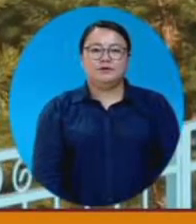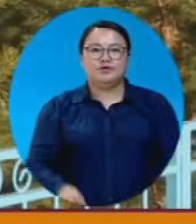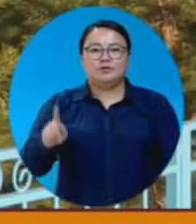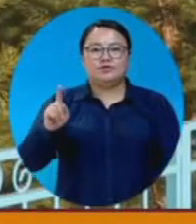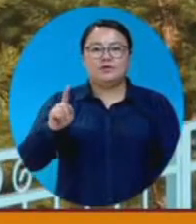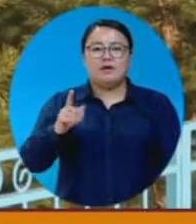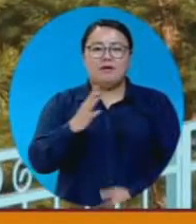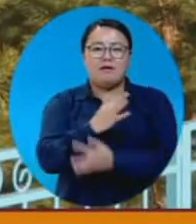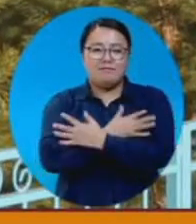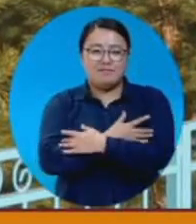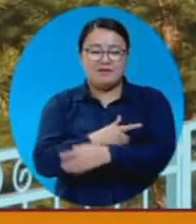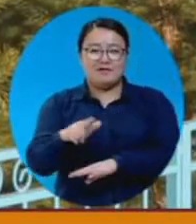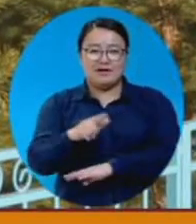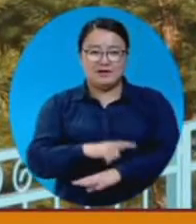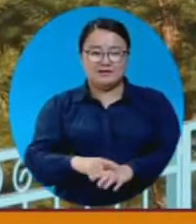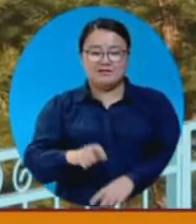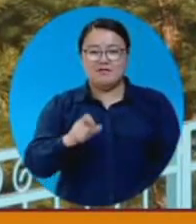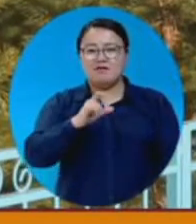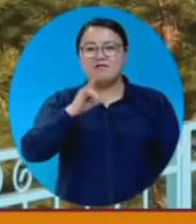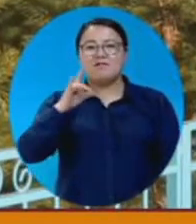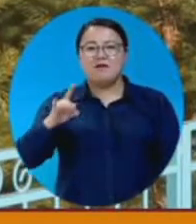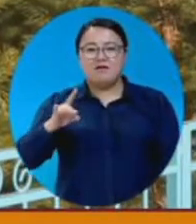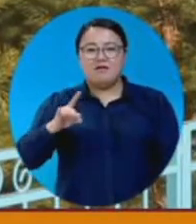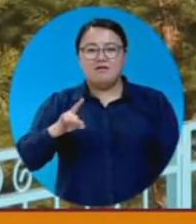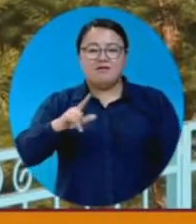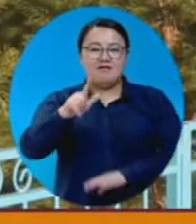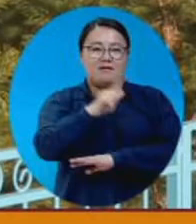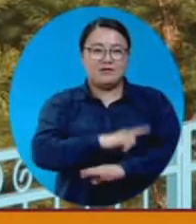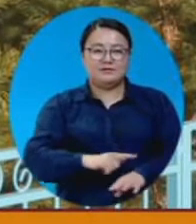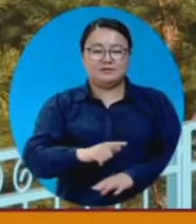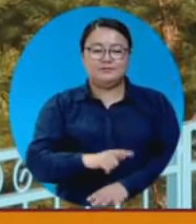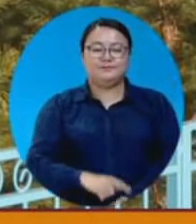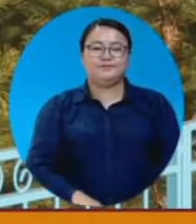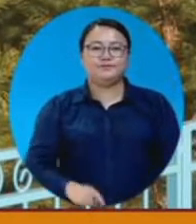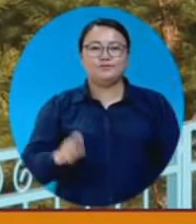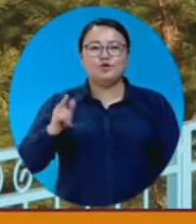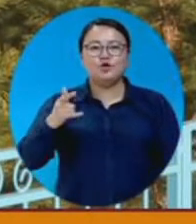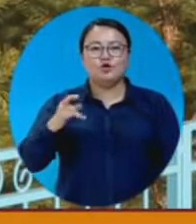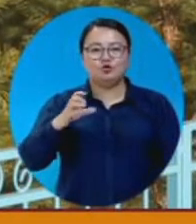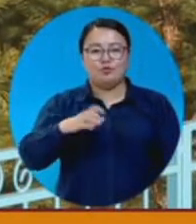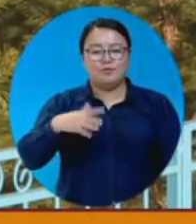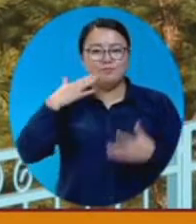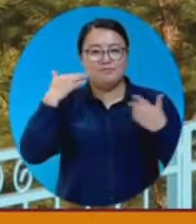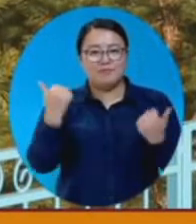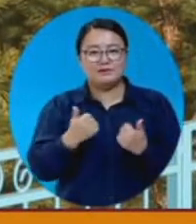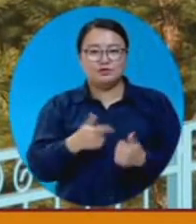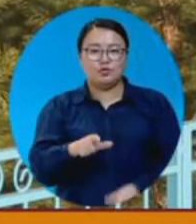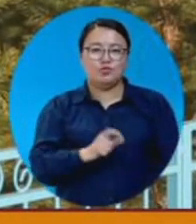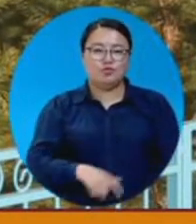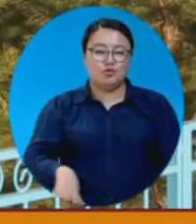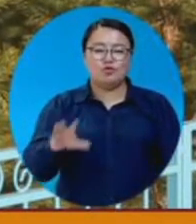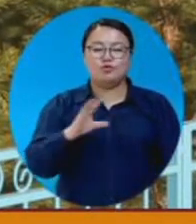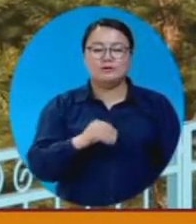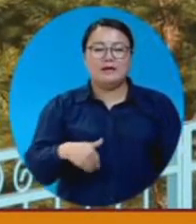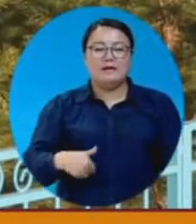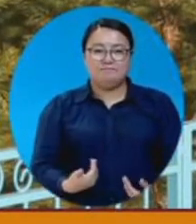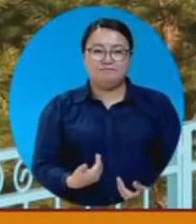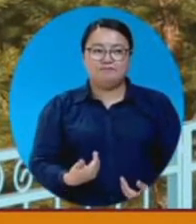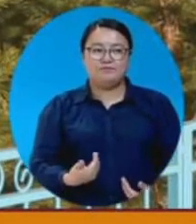голын амралтын бүс за ширийн мэргэл та мөн одоо хонгорсон малчит